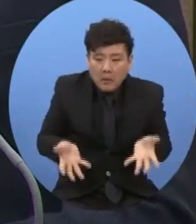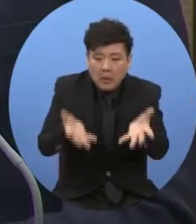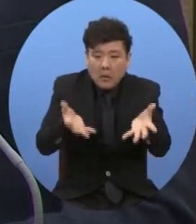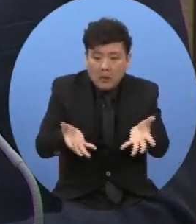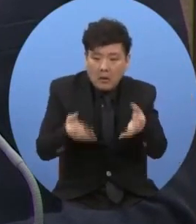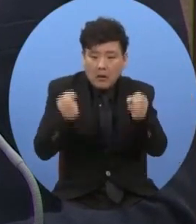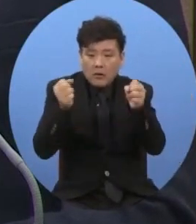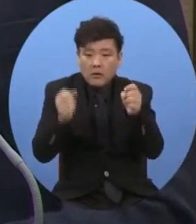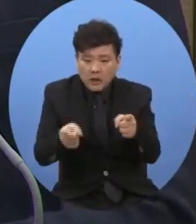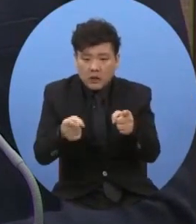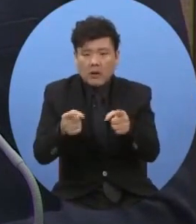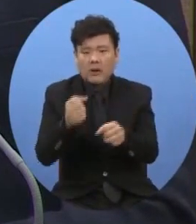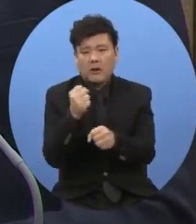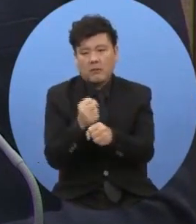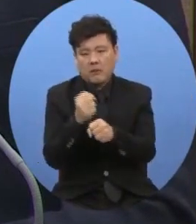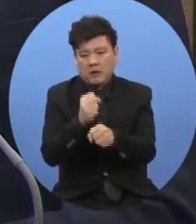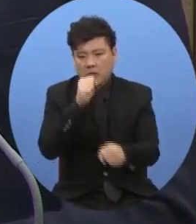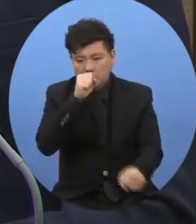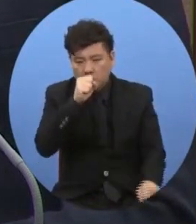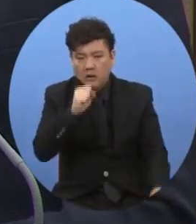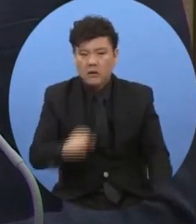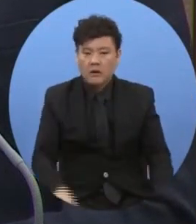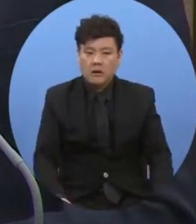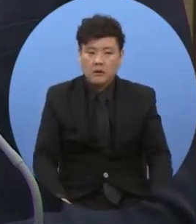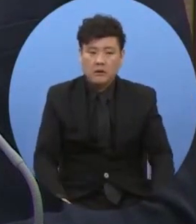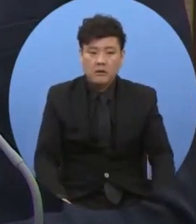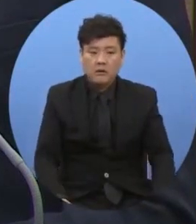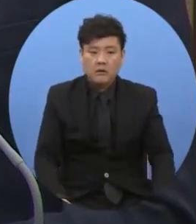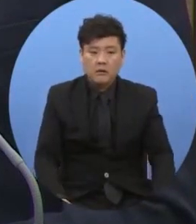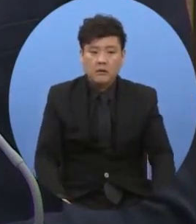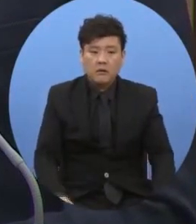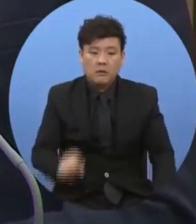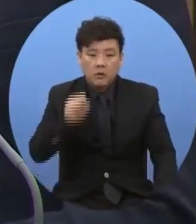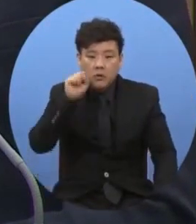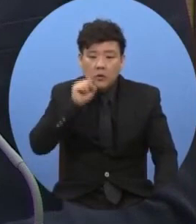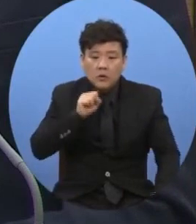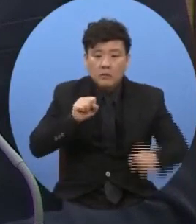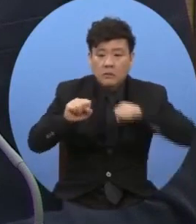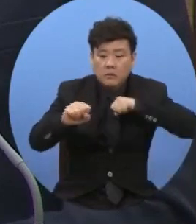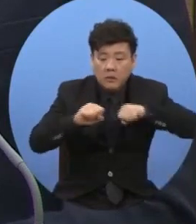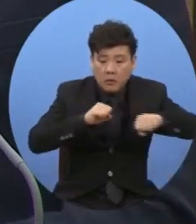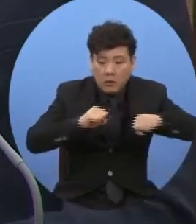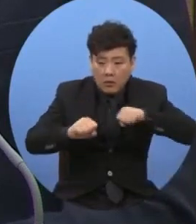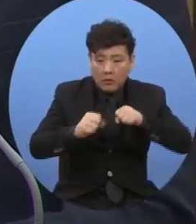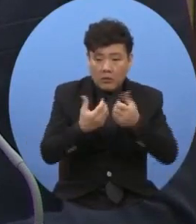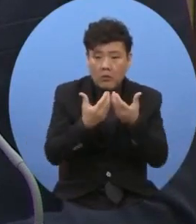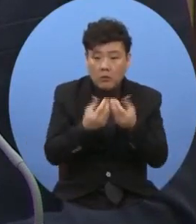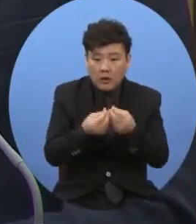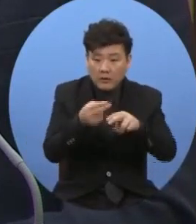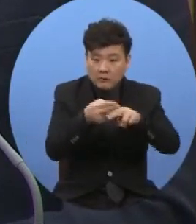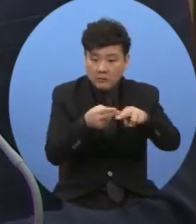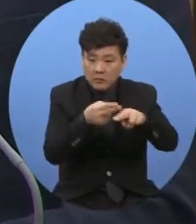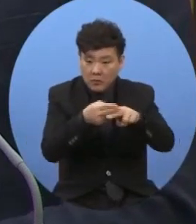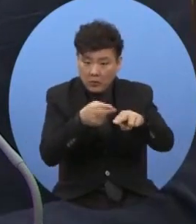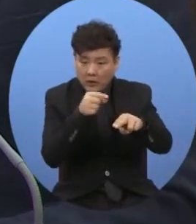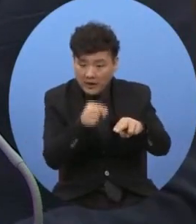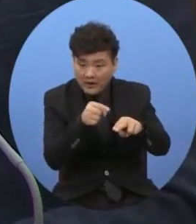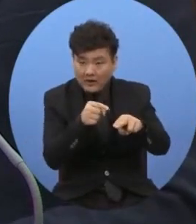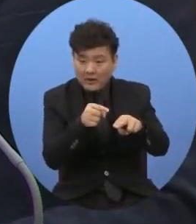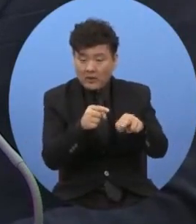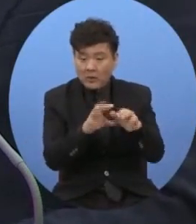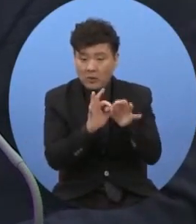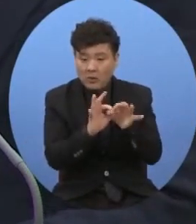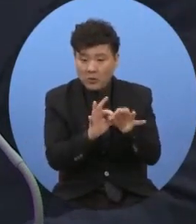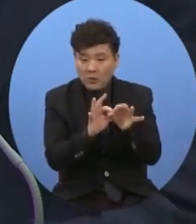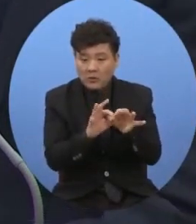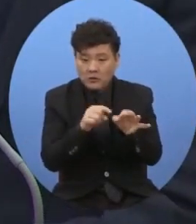만드는 게 오히려 좋겠다. 그래서 각종 뭐 취미 활동이나 무슨 예를 들면 요리 교실이나 이제 이런